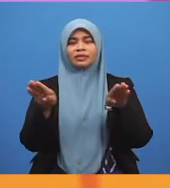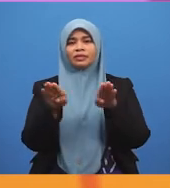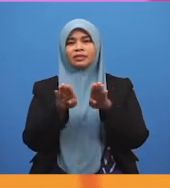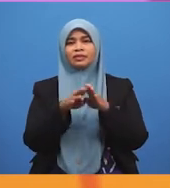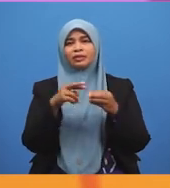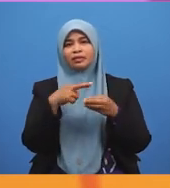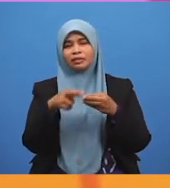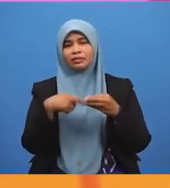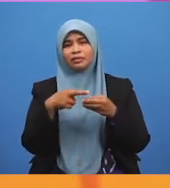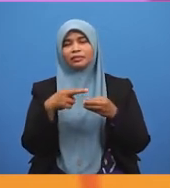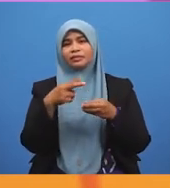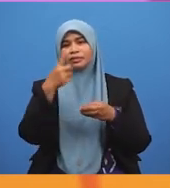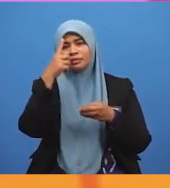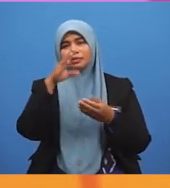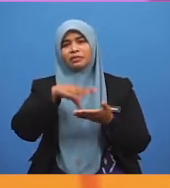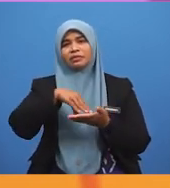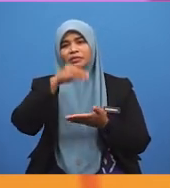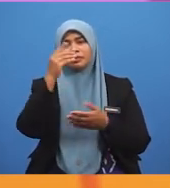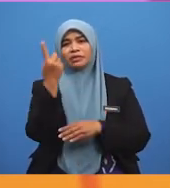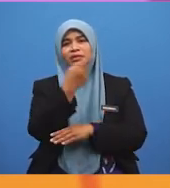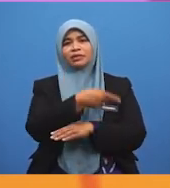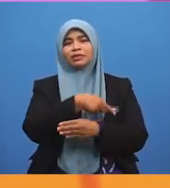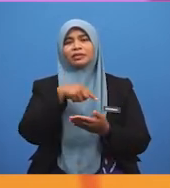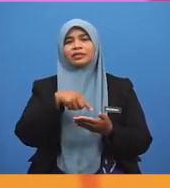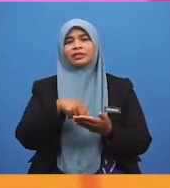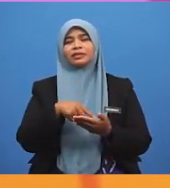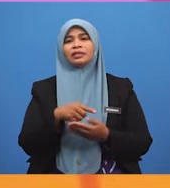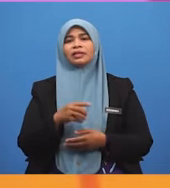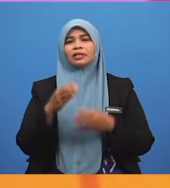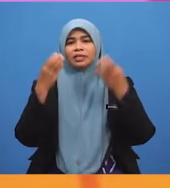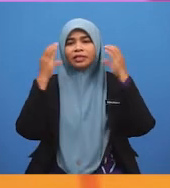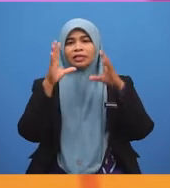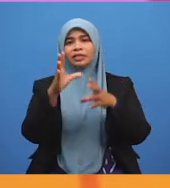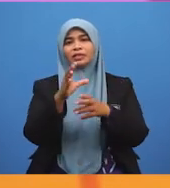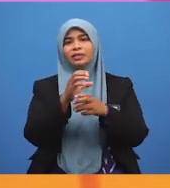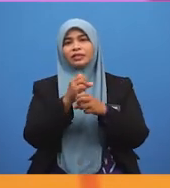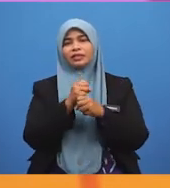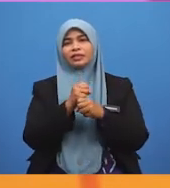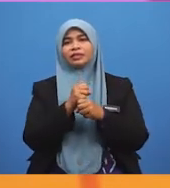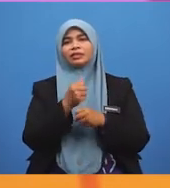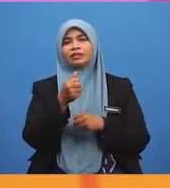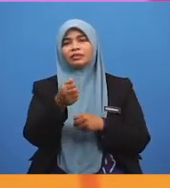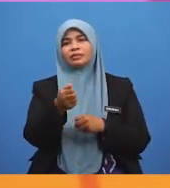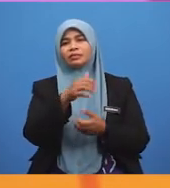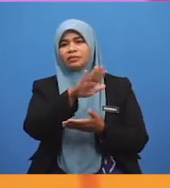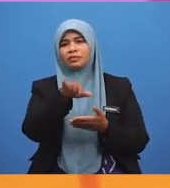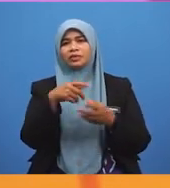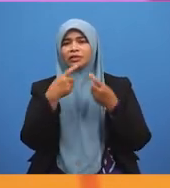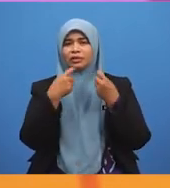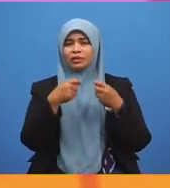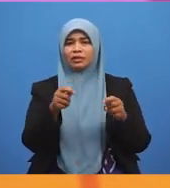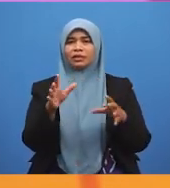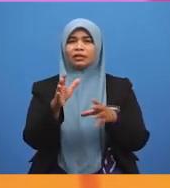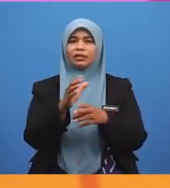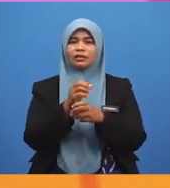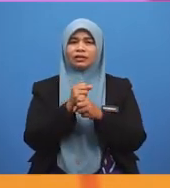Sebagai rumusan kepada pelajaran kita hari ini, Cikgu Red dapati kamu semua telah